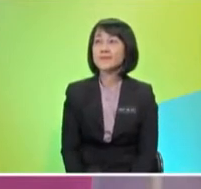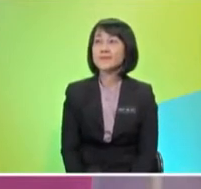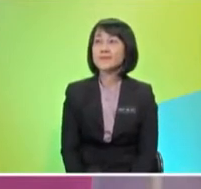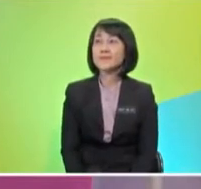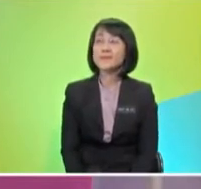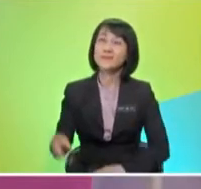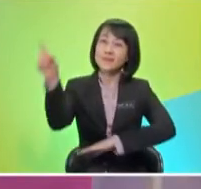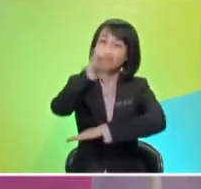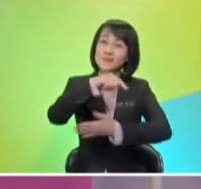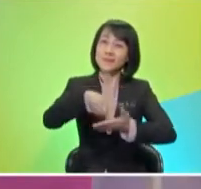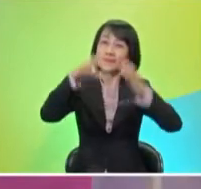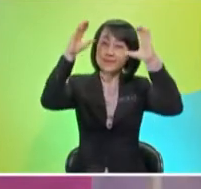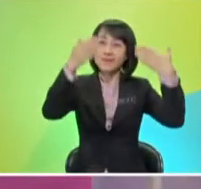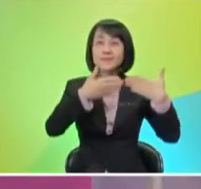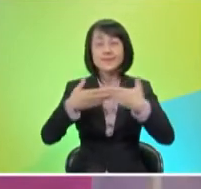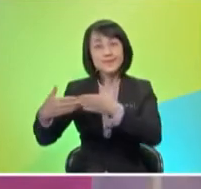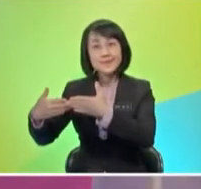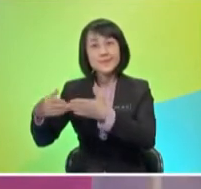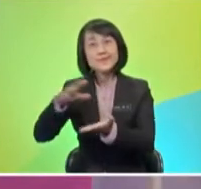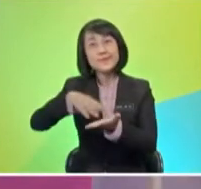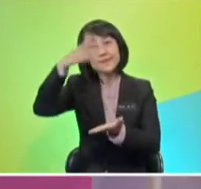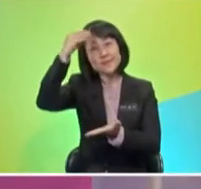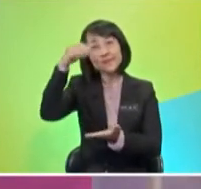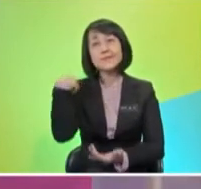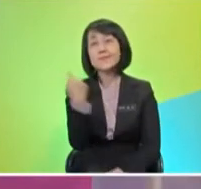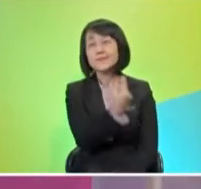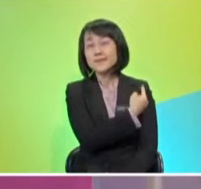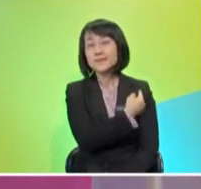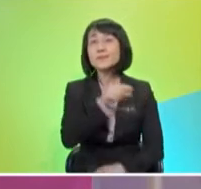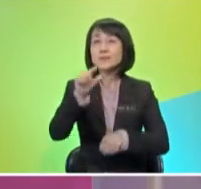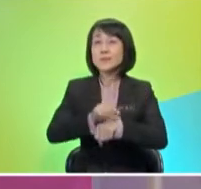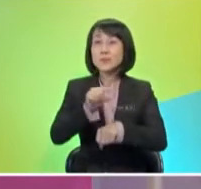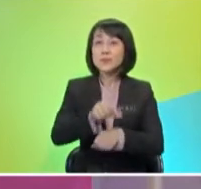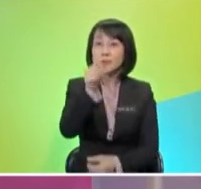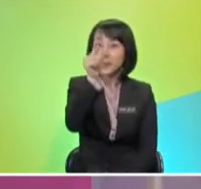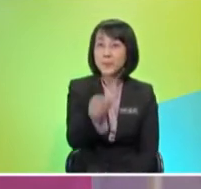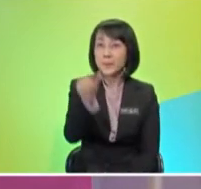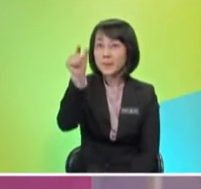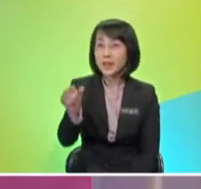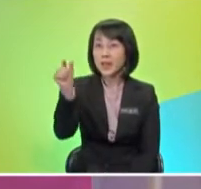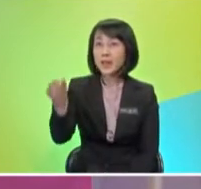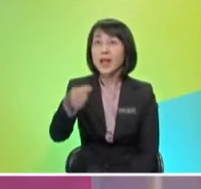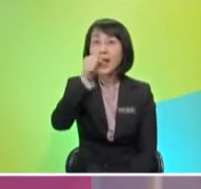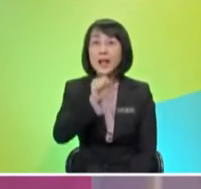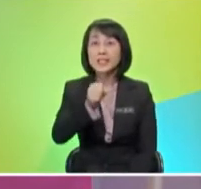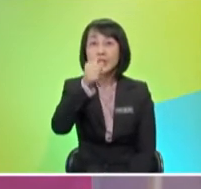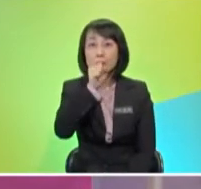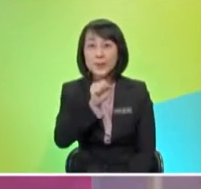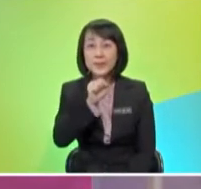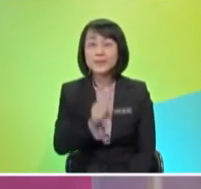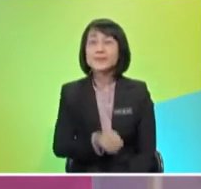seratuskan lagi Vlog pembelajaran kita tapi Cik guna batang ice cream lah sesuatu yang murid-murid kita